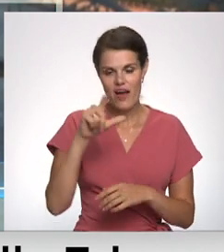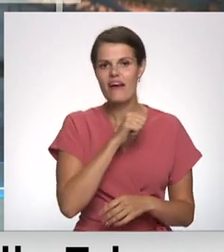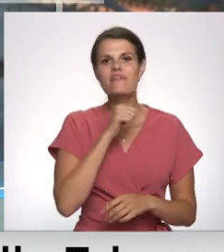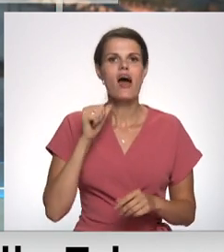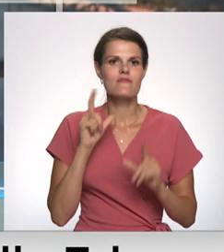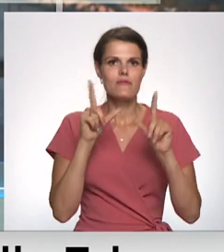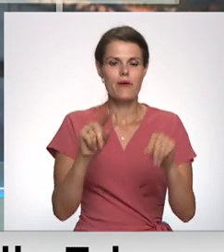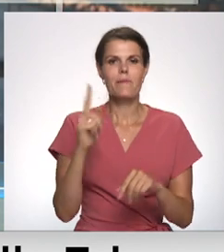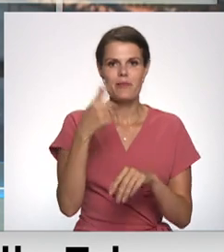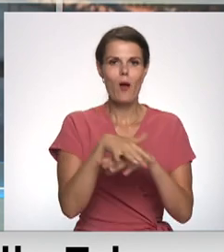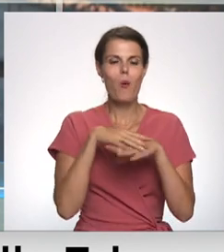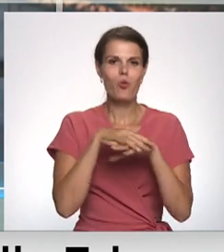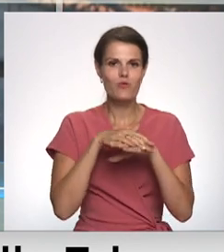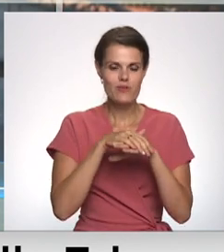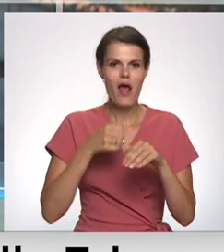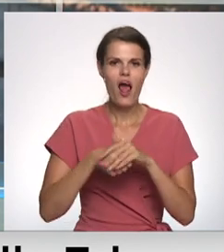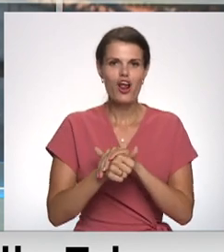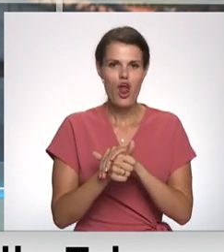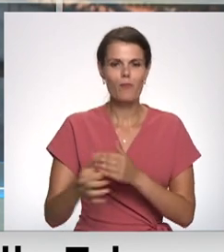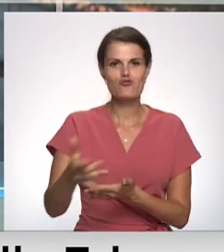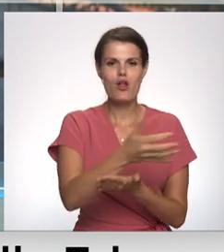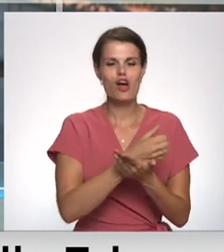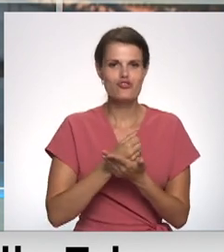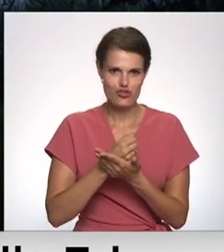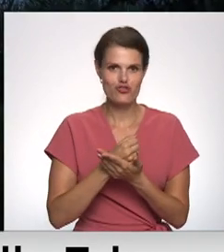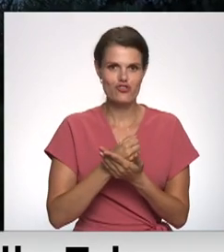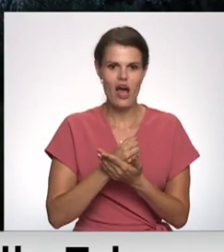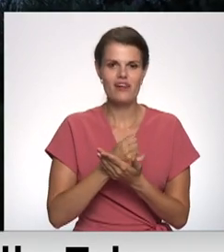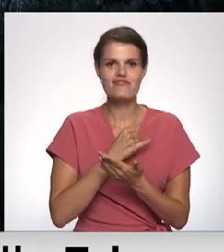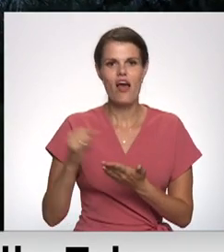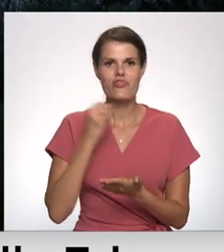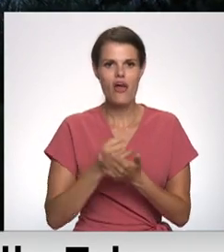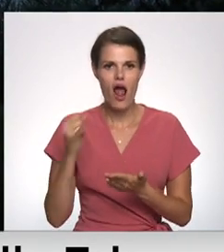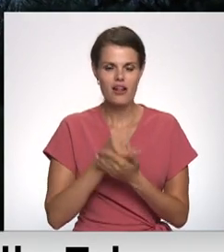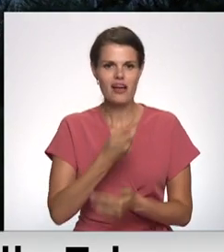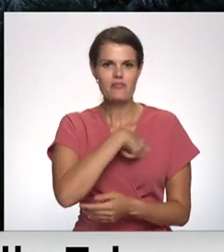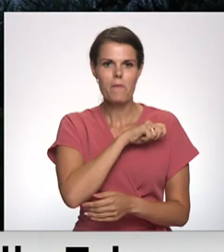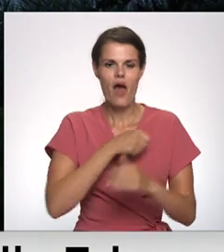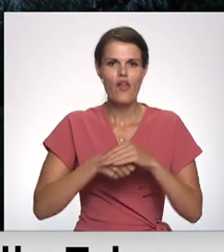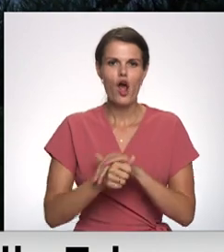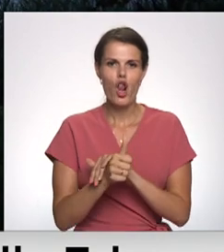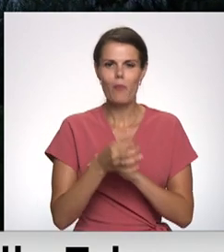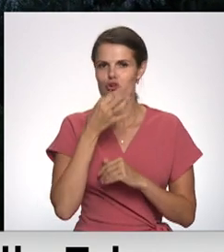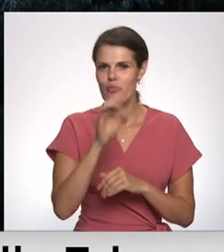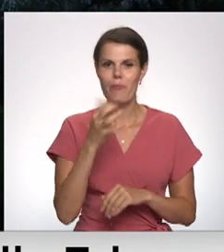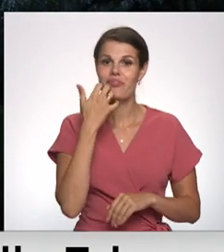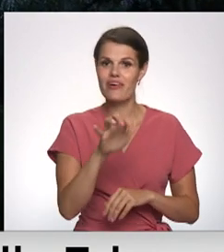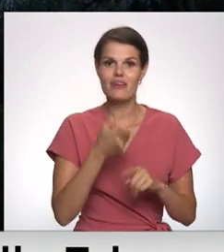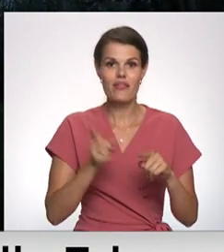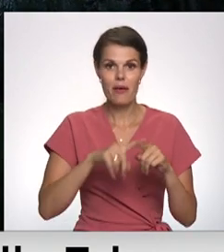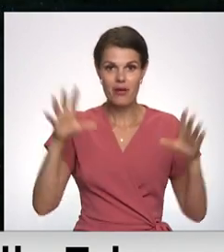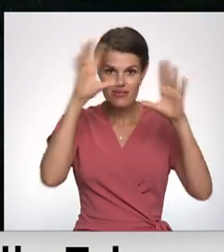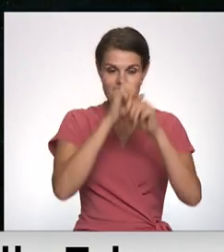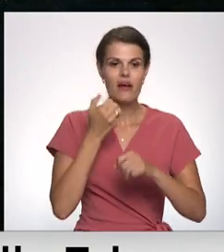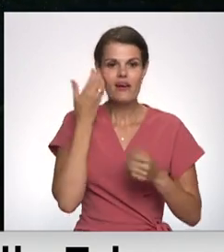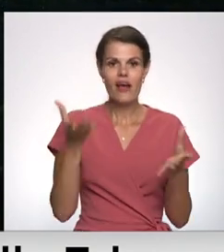pirmajā publiskajā kailgliemežu lasīšanas talkā. Spānijas kailgliemežiem nepatīk karstums, tāpēc naktīs, kad